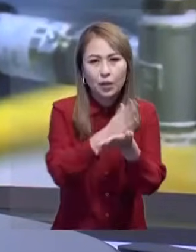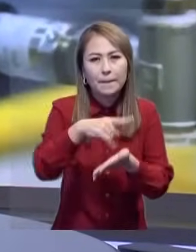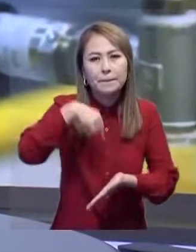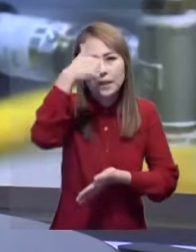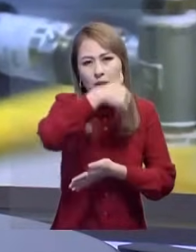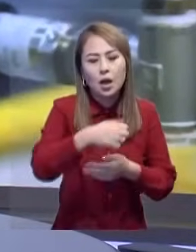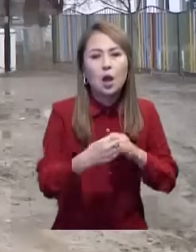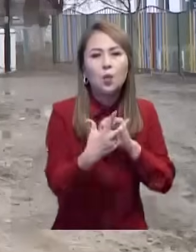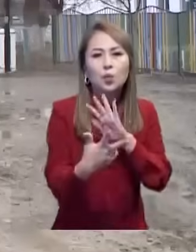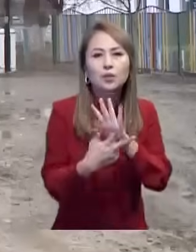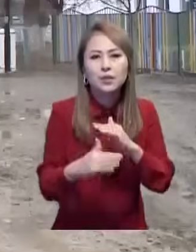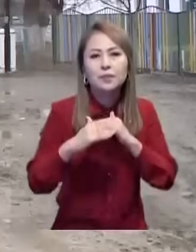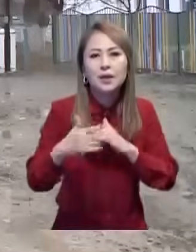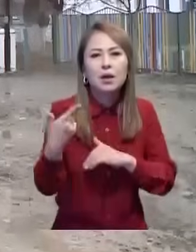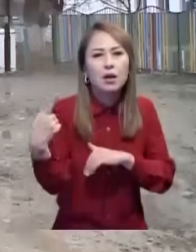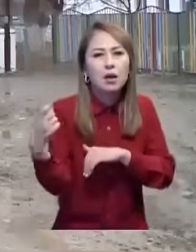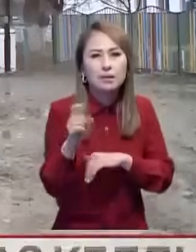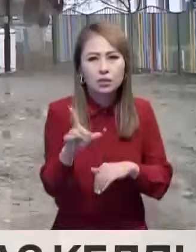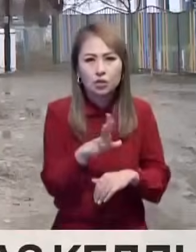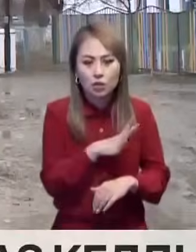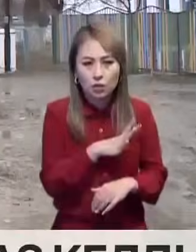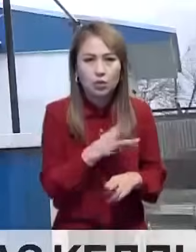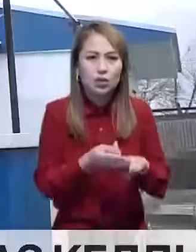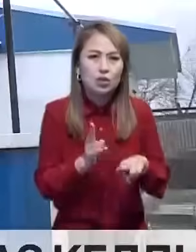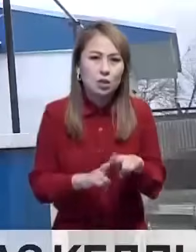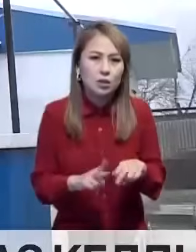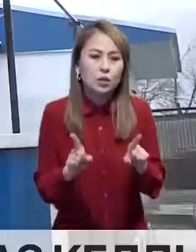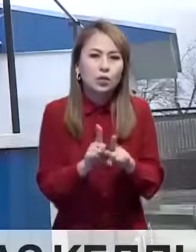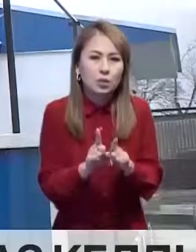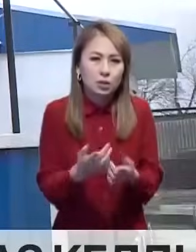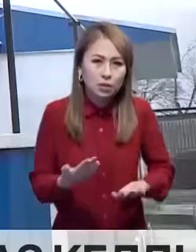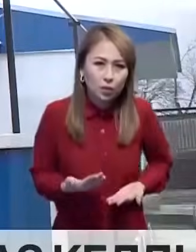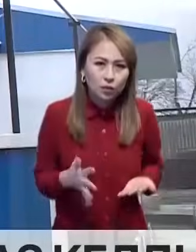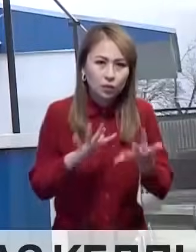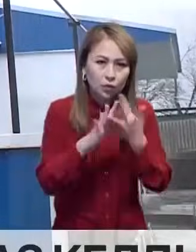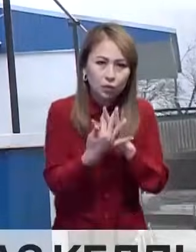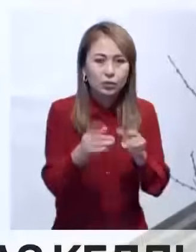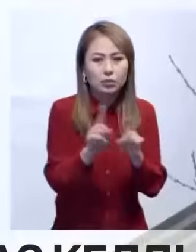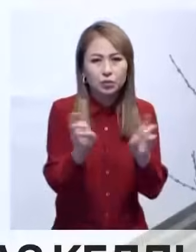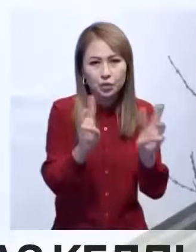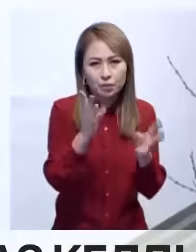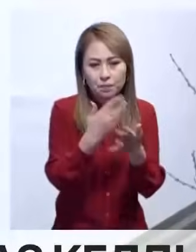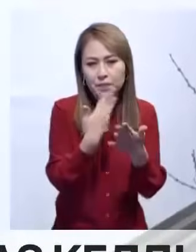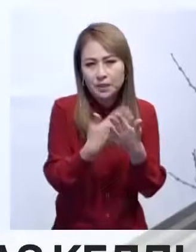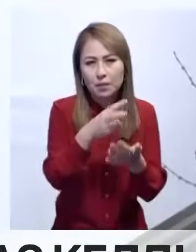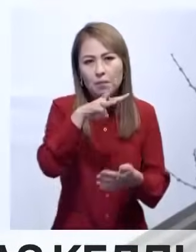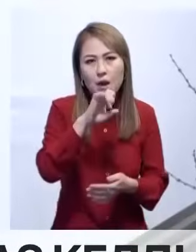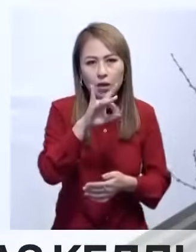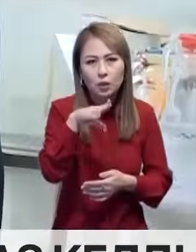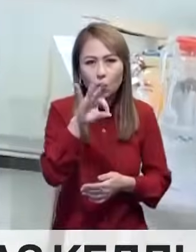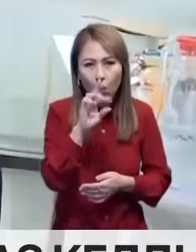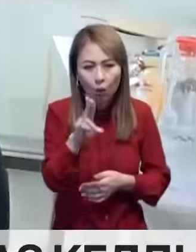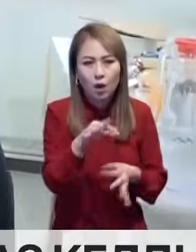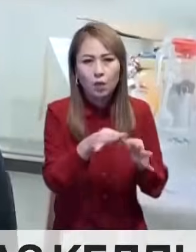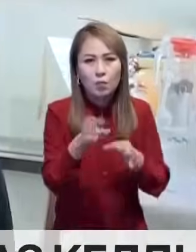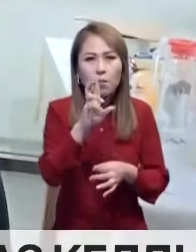газ тұтынып отыр. Биыл тағы 18 елді мекен газ желісіне қосылды. Шалғайда орналасқан ауылдарға да көгілдір отын жетті. Мәселен, Мәртөк